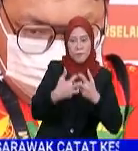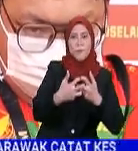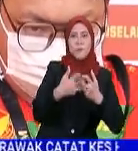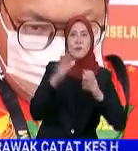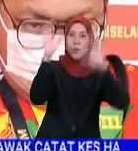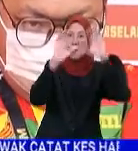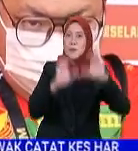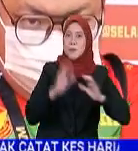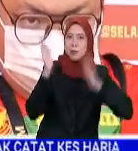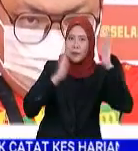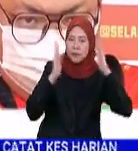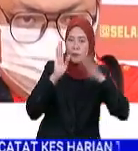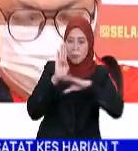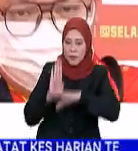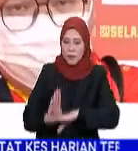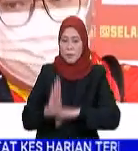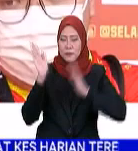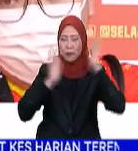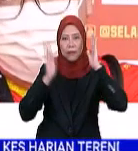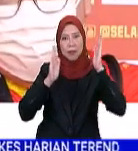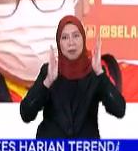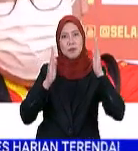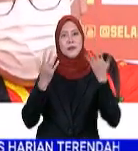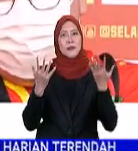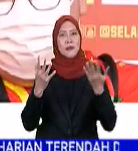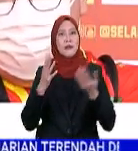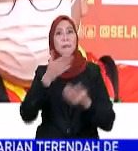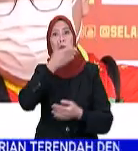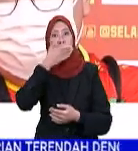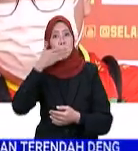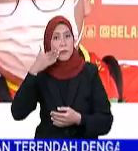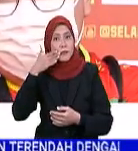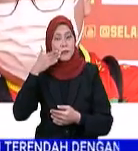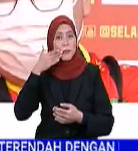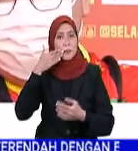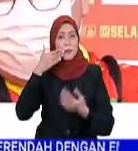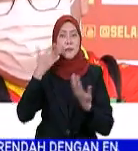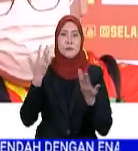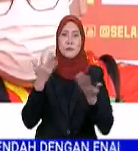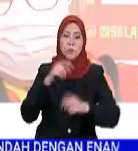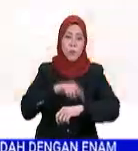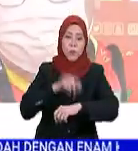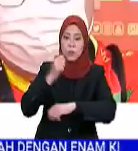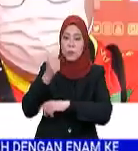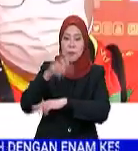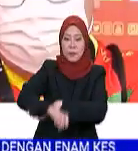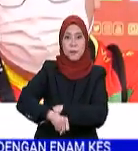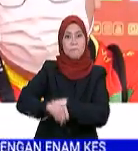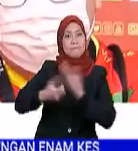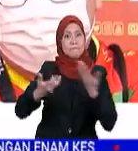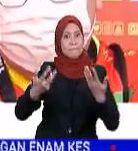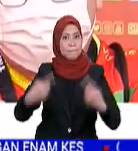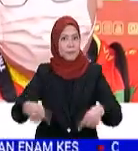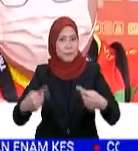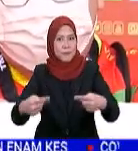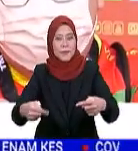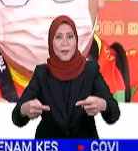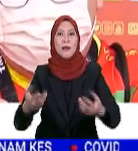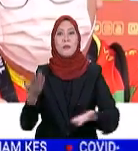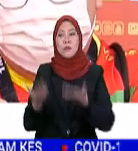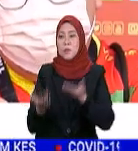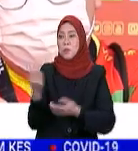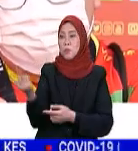Malaysia, dengan budaya kita, dengan puasa, bulan Ramadan, main pukul 10 malam. So, kedua-dua Yazzan dan Bahar mempunyai resume yang